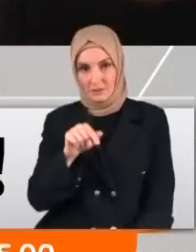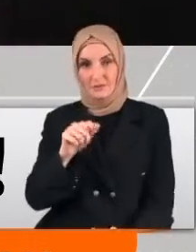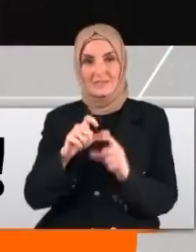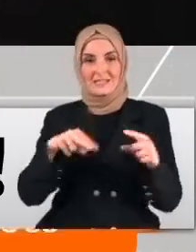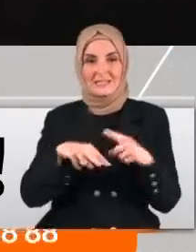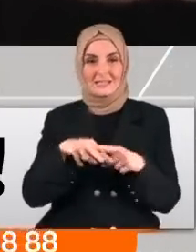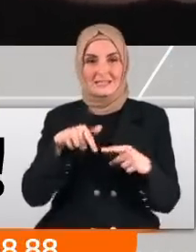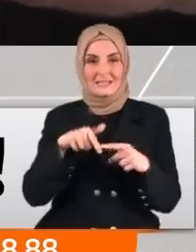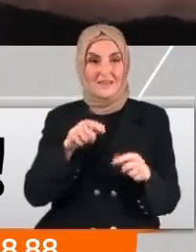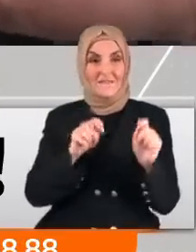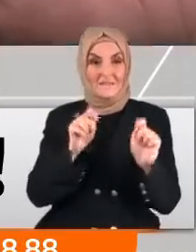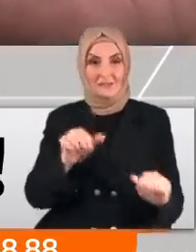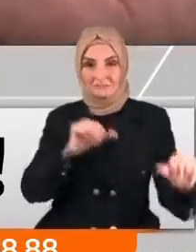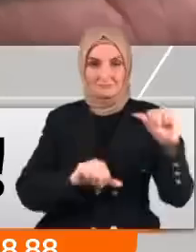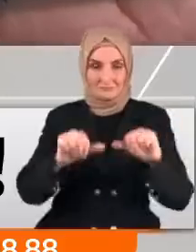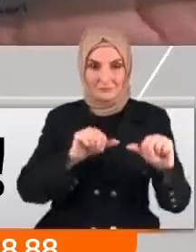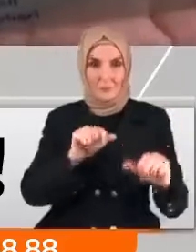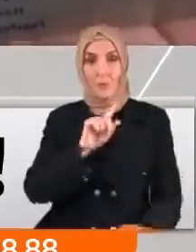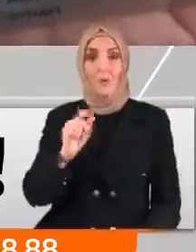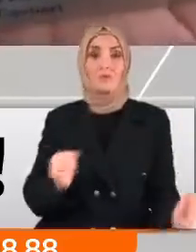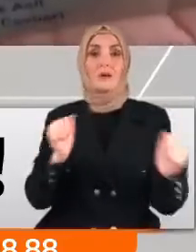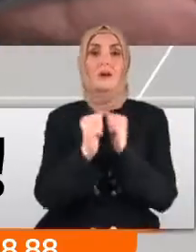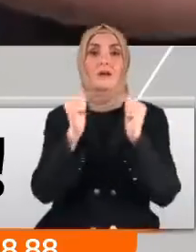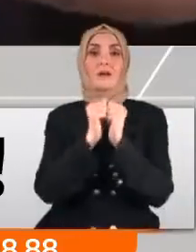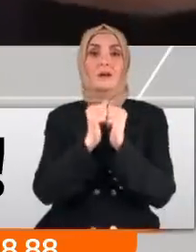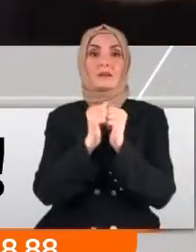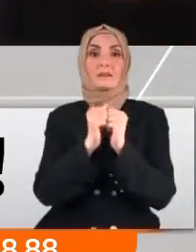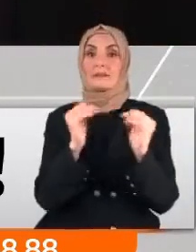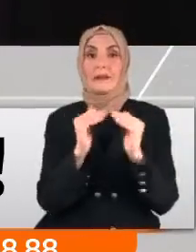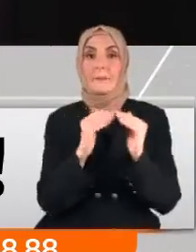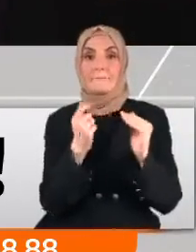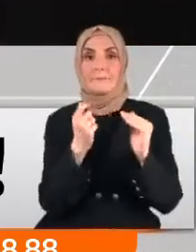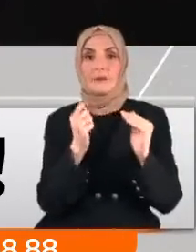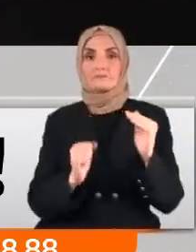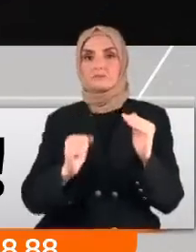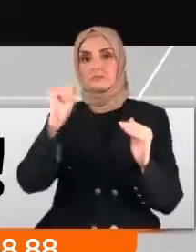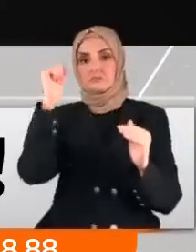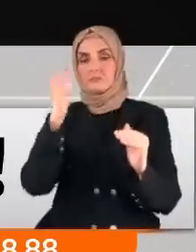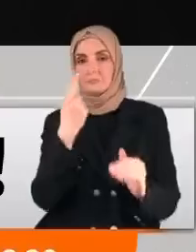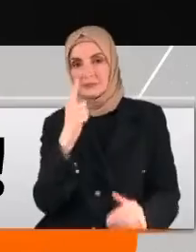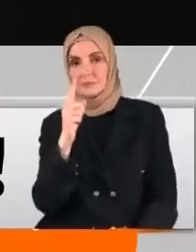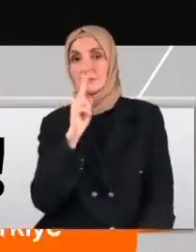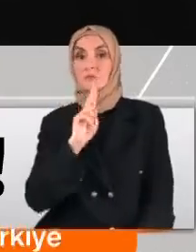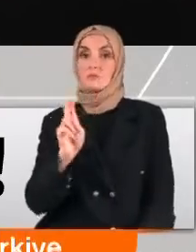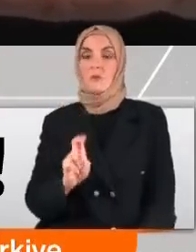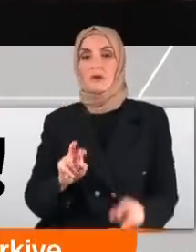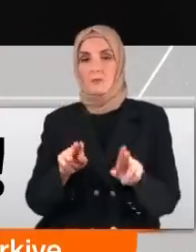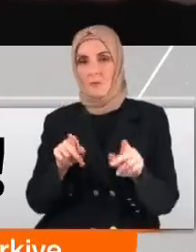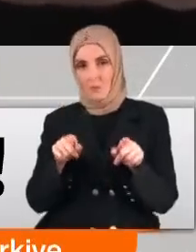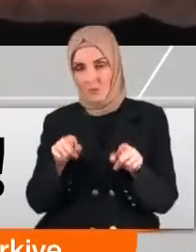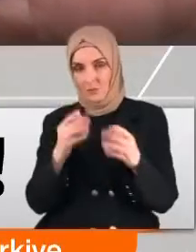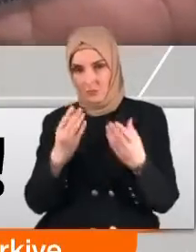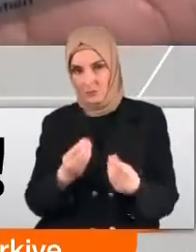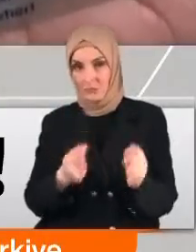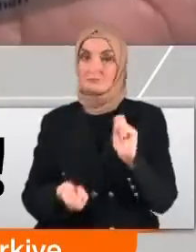10 kat değer kazanıyor. 1000-1200 dolarlara çıkıyor. Ama bunu başka bir ürüne dönüştürdüğümüzde bor karbürü,